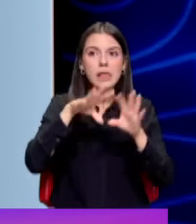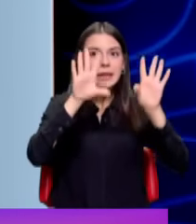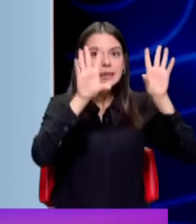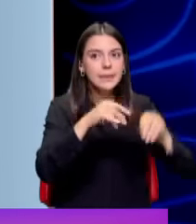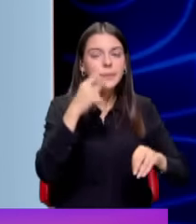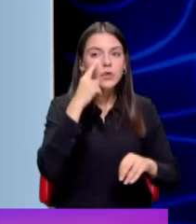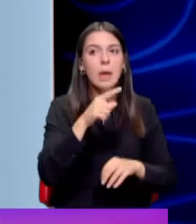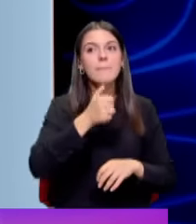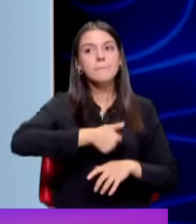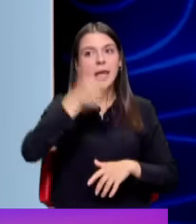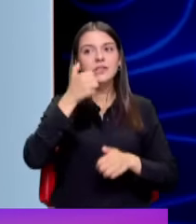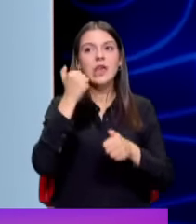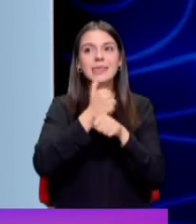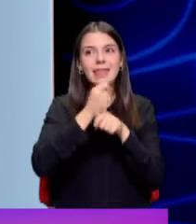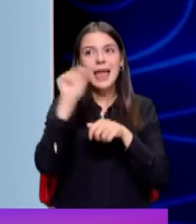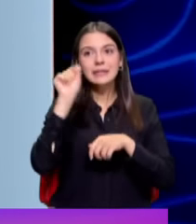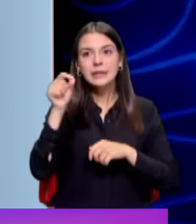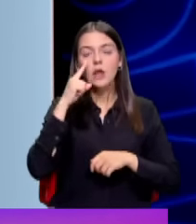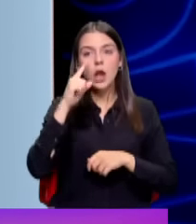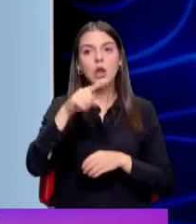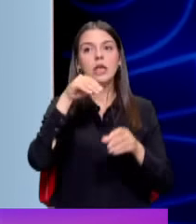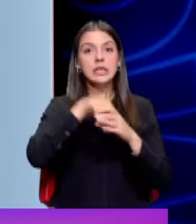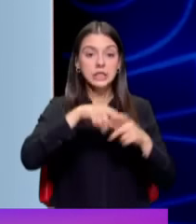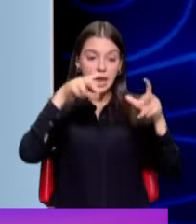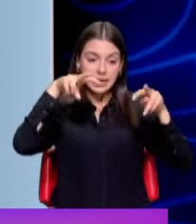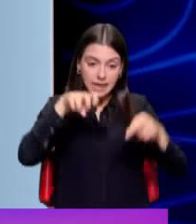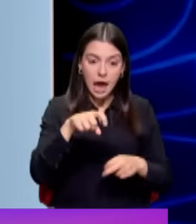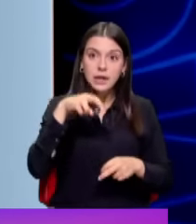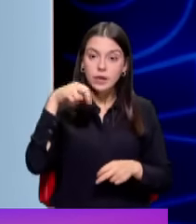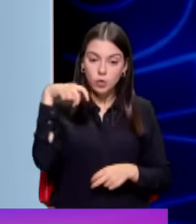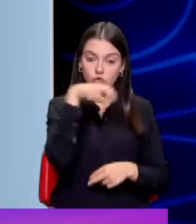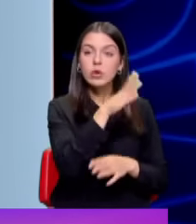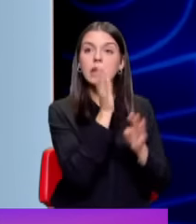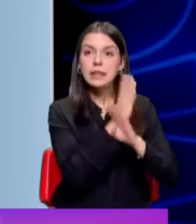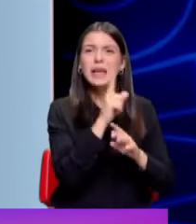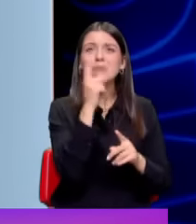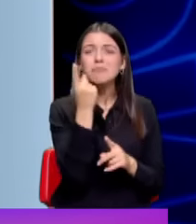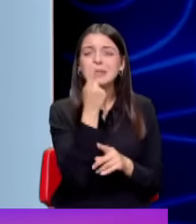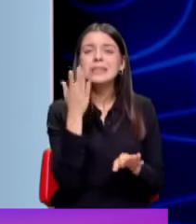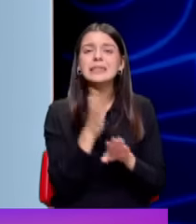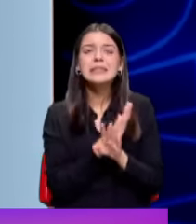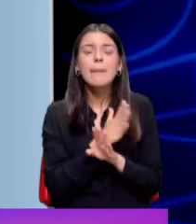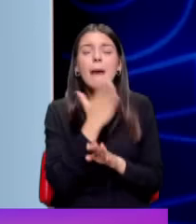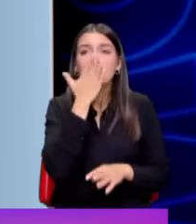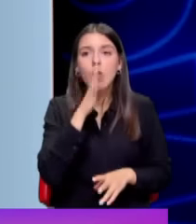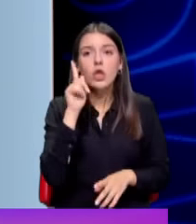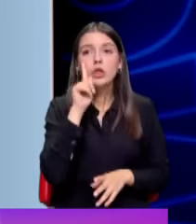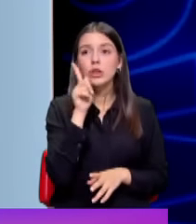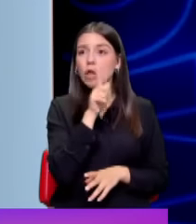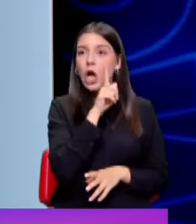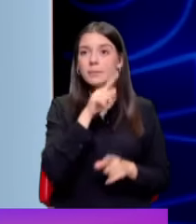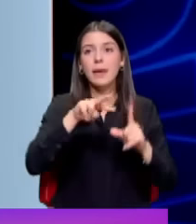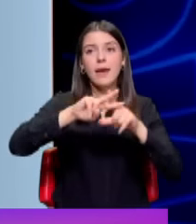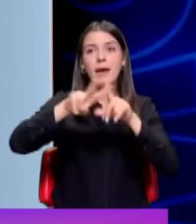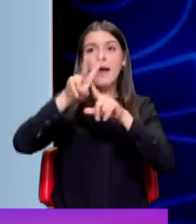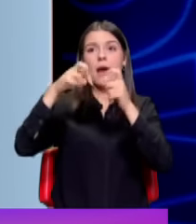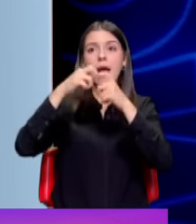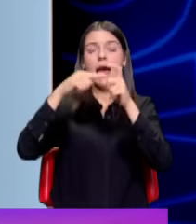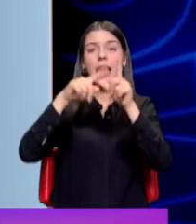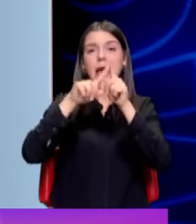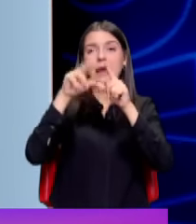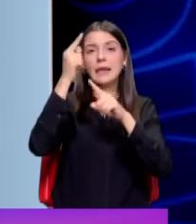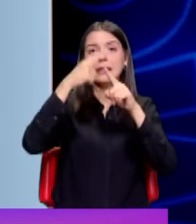ve genel sekreterimiz saha içinden yerlerine doğru gitmekteyken hiçbir sebep olmaksızın Göztepe akreditasyon kartına